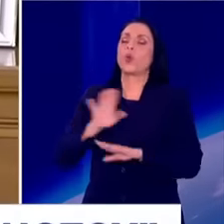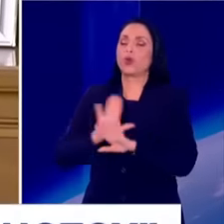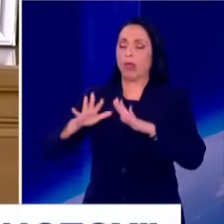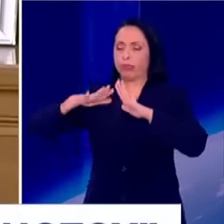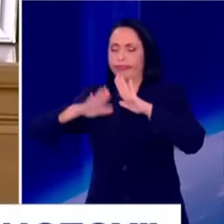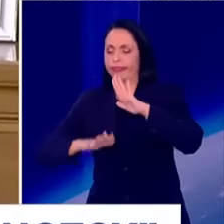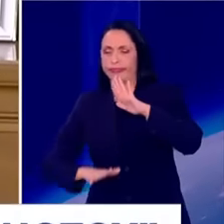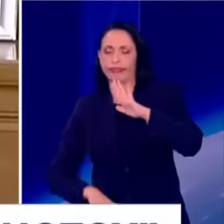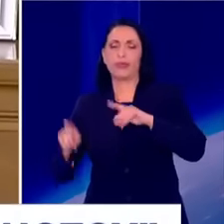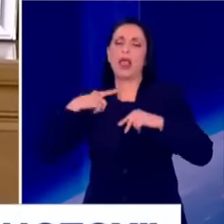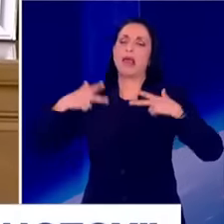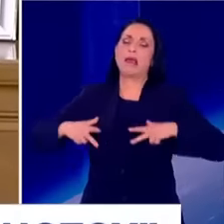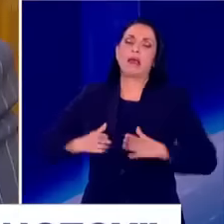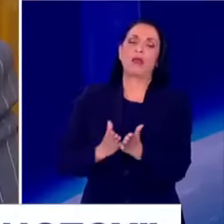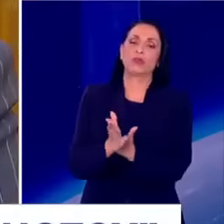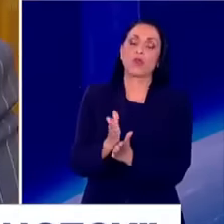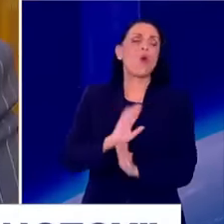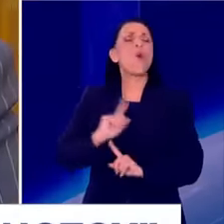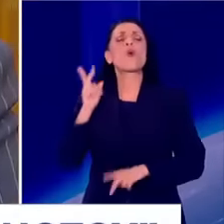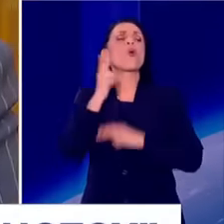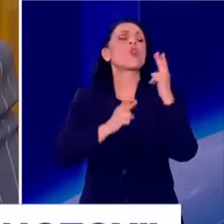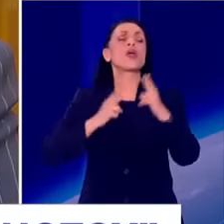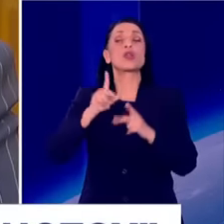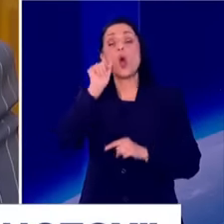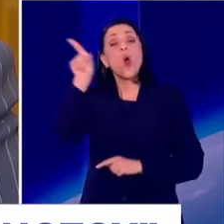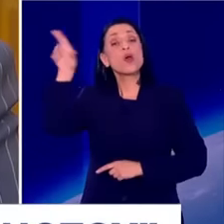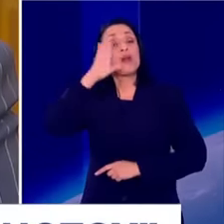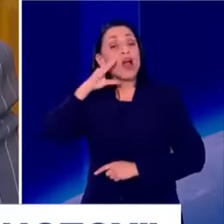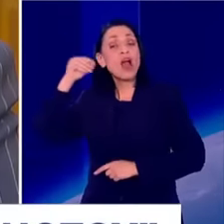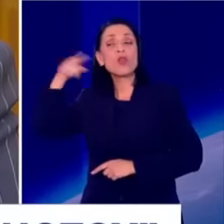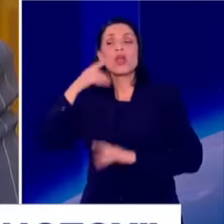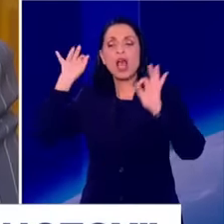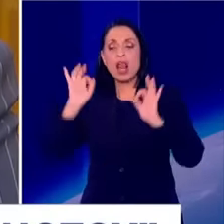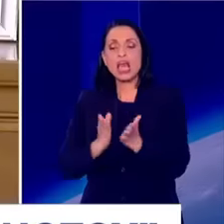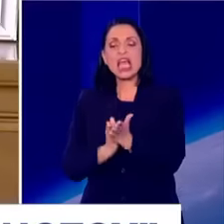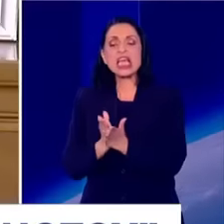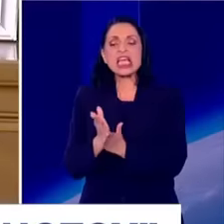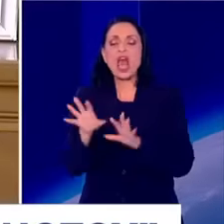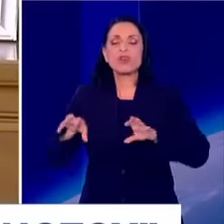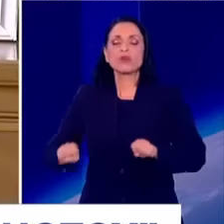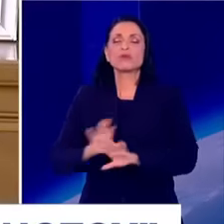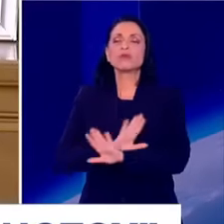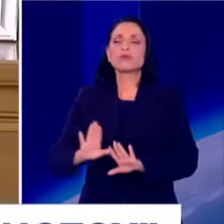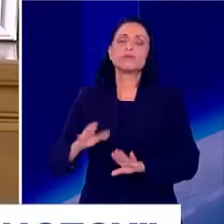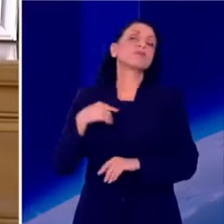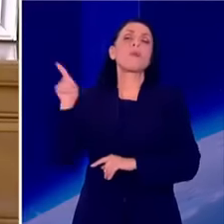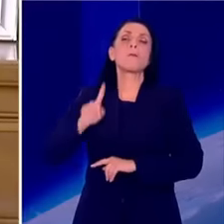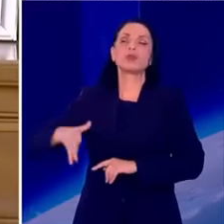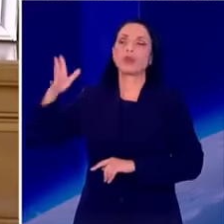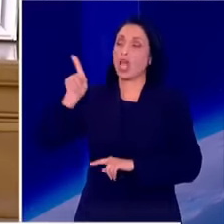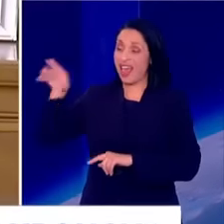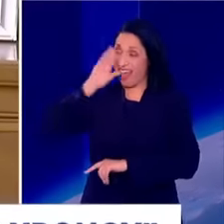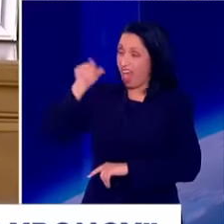δικαίου, ούτε δεν υπάρχει. Γι' αυτό σας κατηγορούν ούτε... όμως. Ναι. Ο κύριος Ανδρουλάκης μιλάει για καθεστώς Μητσοτάκη. Ο κύριος Ανδρουλάκης είναι εκτός τόπου και